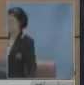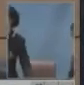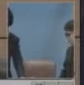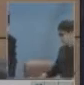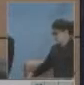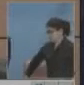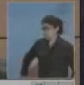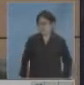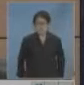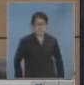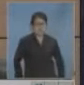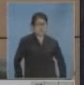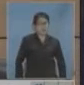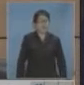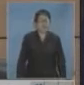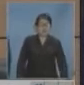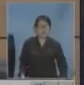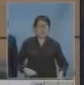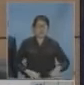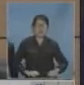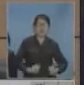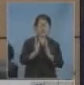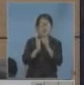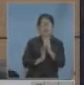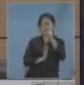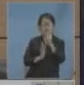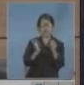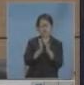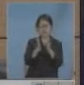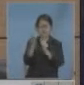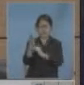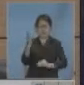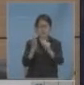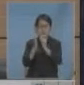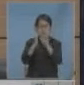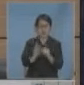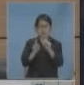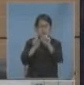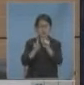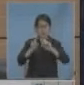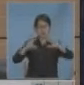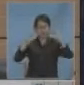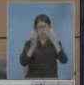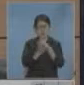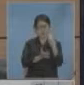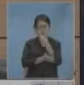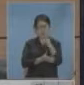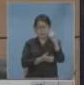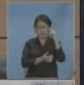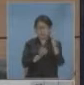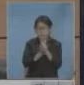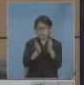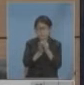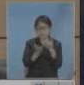นับแสนรายทั่วประเทศซึ่งถ้าว่าไปแล้วเป็นเงินงบประมาณไม่ถึง 1,000 ล้านบาทด้วยซ้ำ